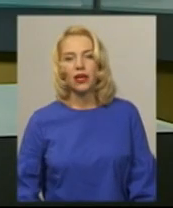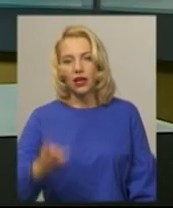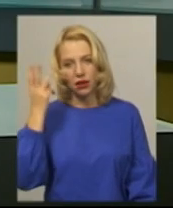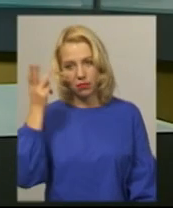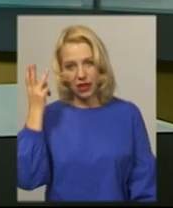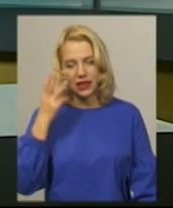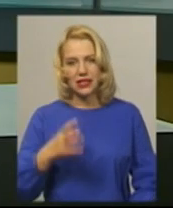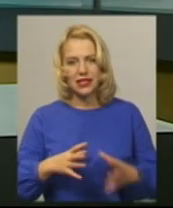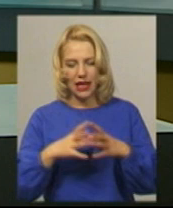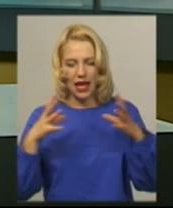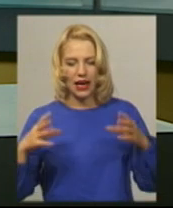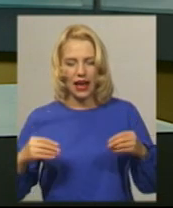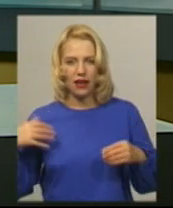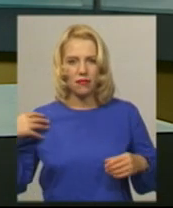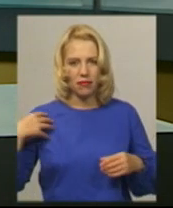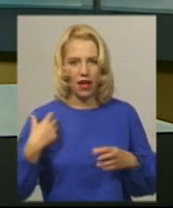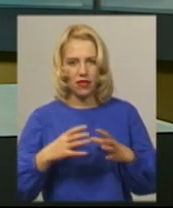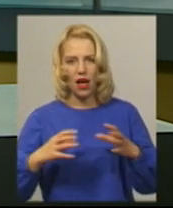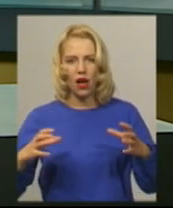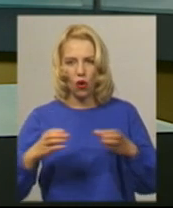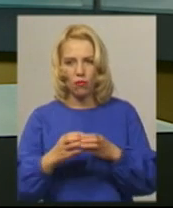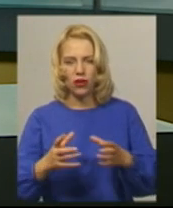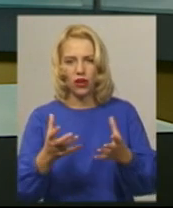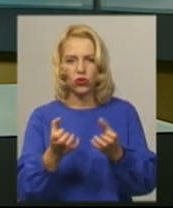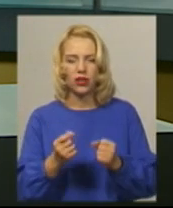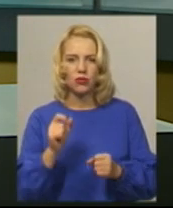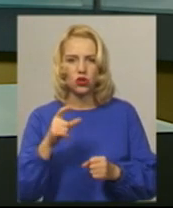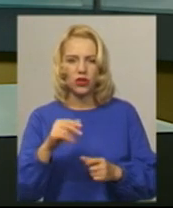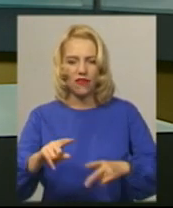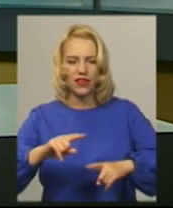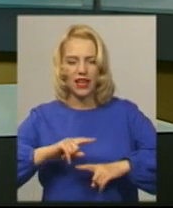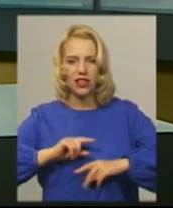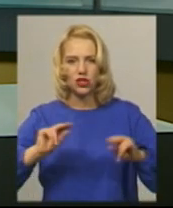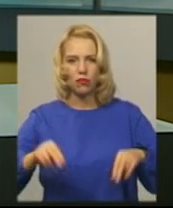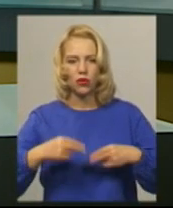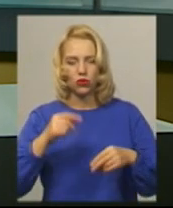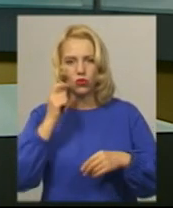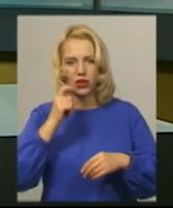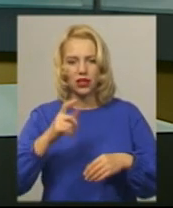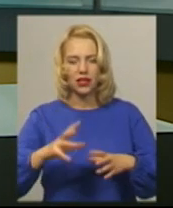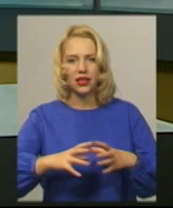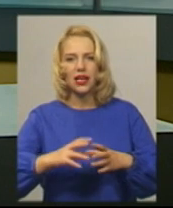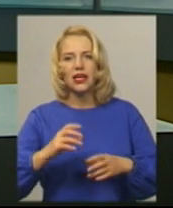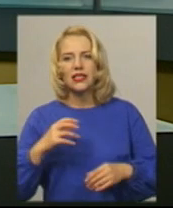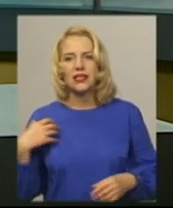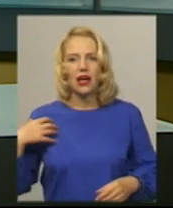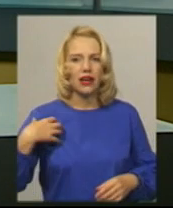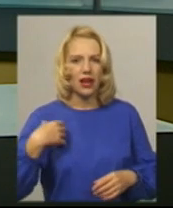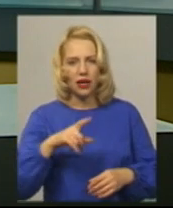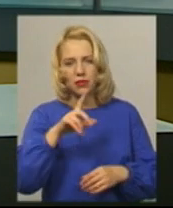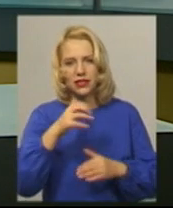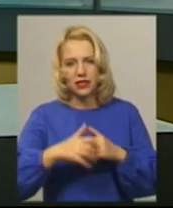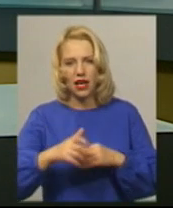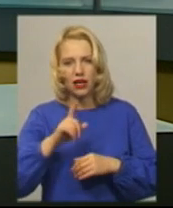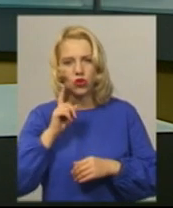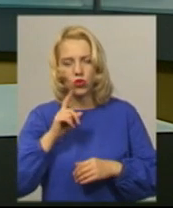Хмельницька регбійна команда «ДЮСШ номер 1» отримала золото на фіналі чемпіонату України з регбі серед молодших юнаків. Змагання відбулися в